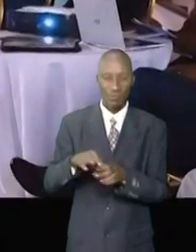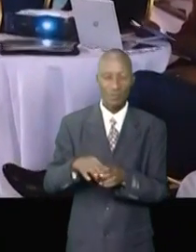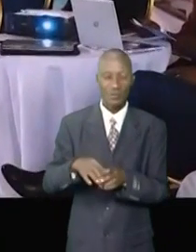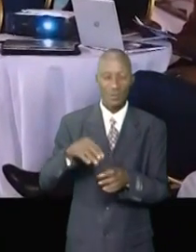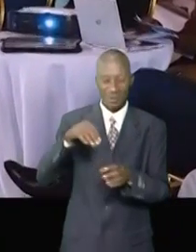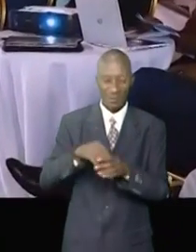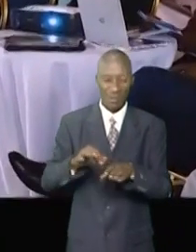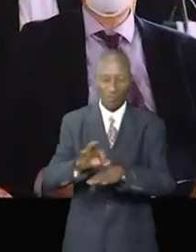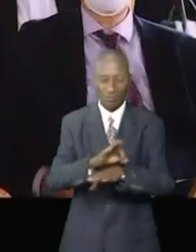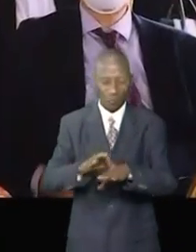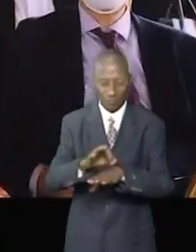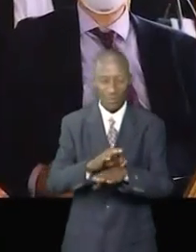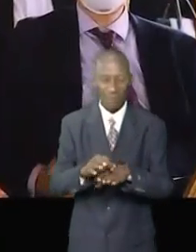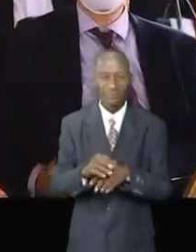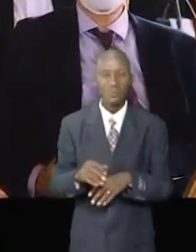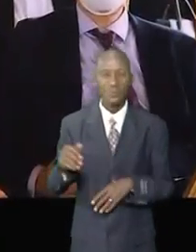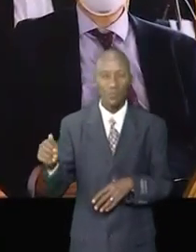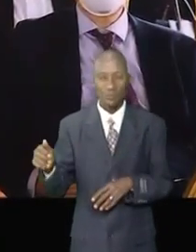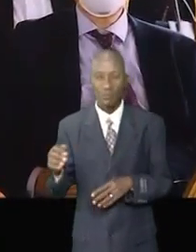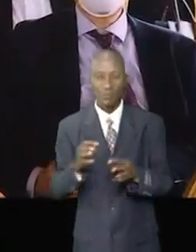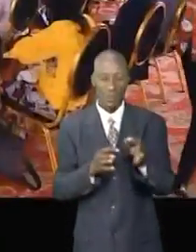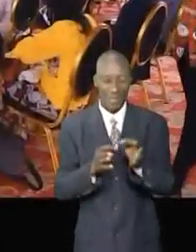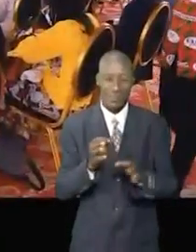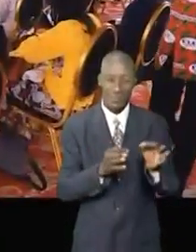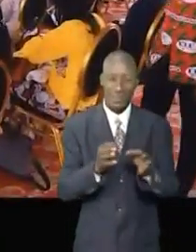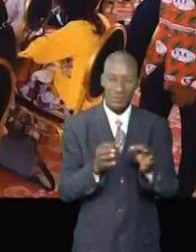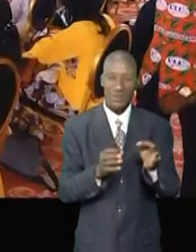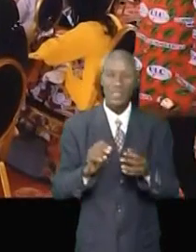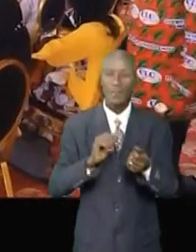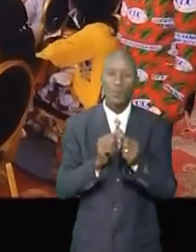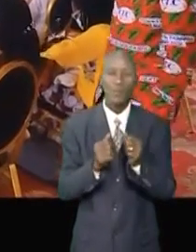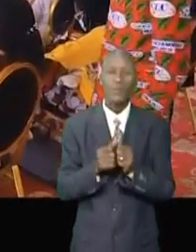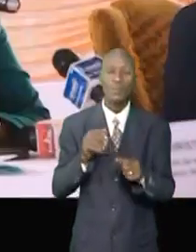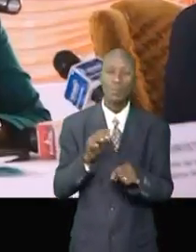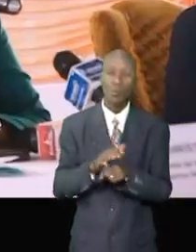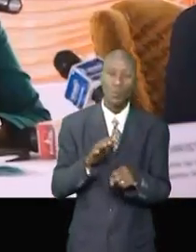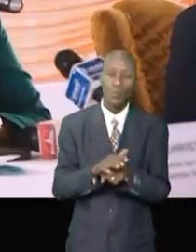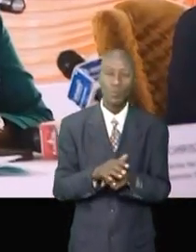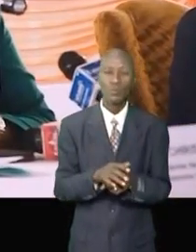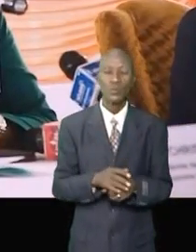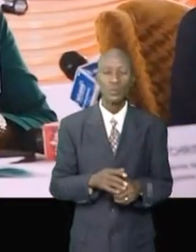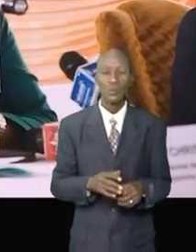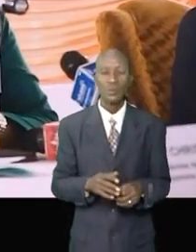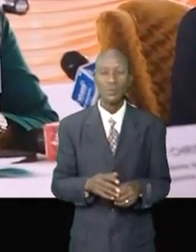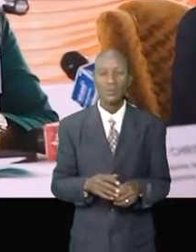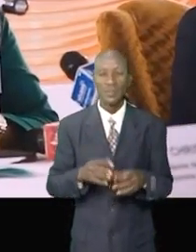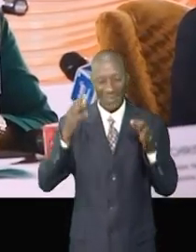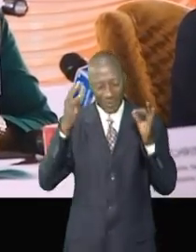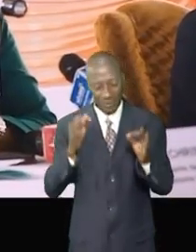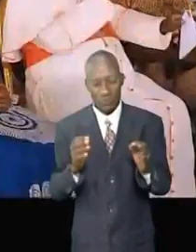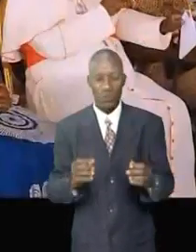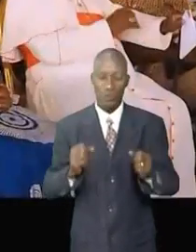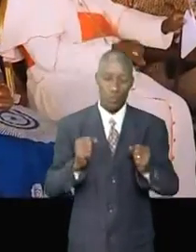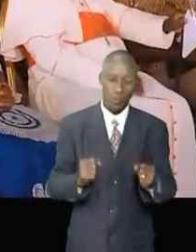FUNA, a relevé que ces deux hommes symbolisent en eux seuls l'abnégation, le courage et la détermination dont a besoin